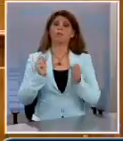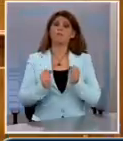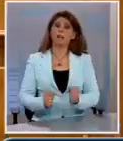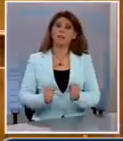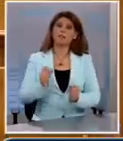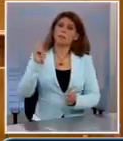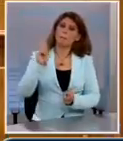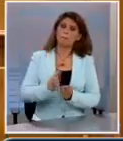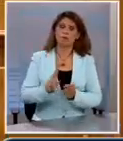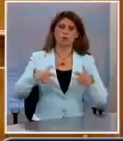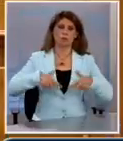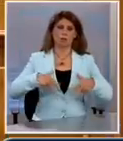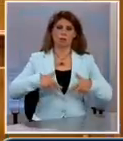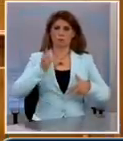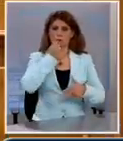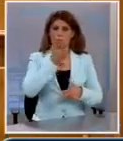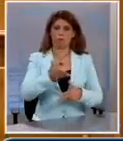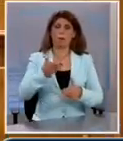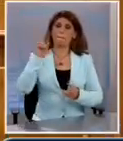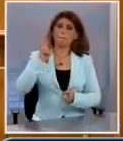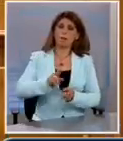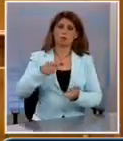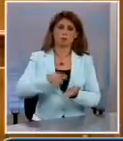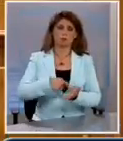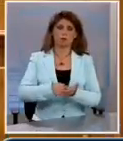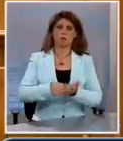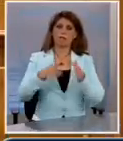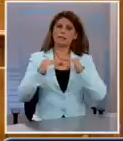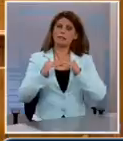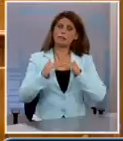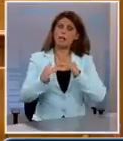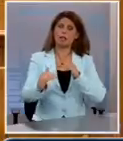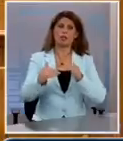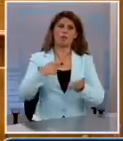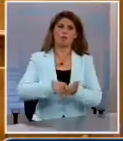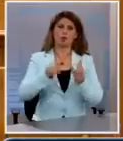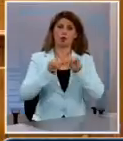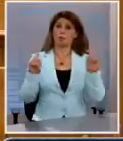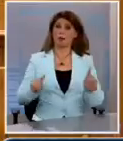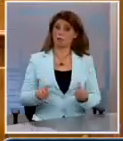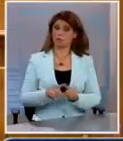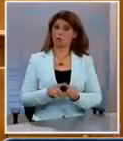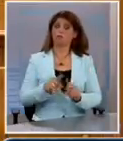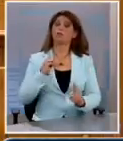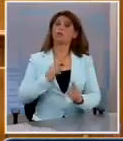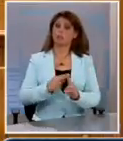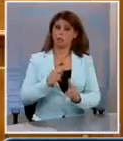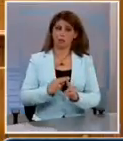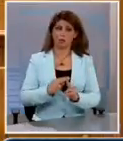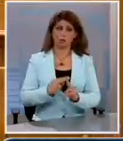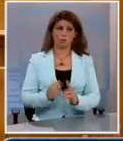των κρατικών δαπανών, στη μείωση των φόρων, σε ένα σταθερό φορολογικό πλαίσιο, αλλά κυρίως